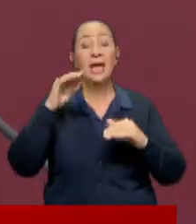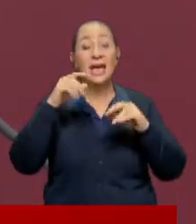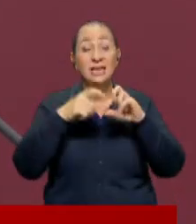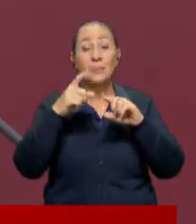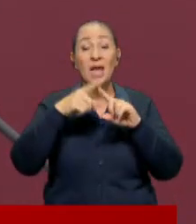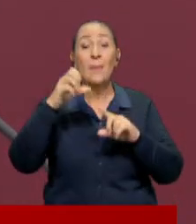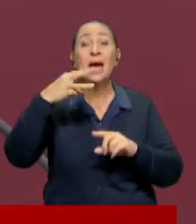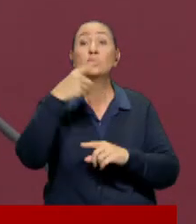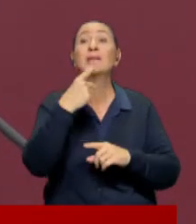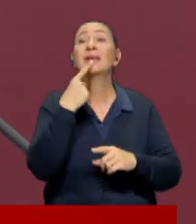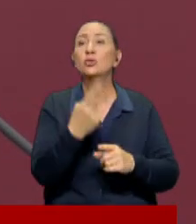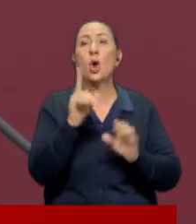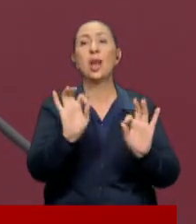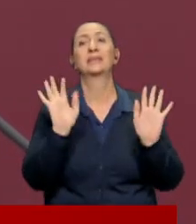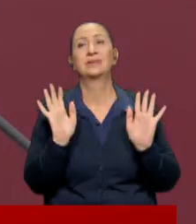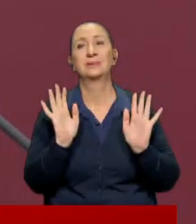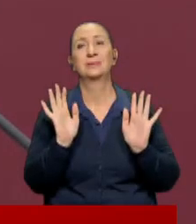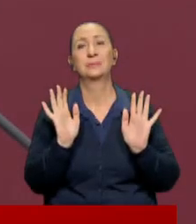Tayyip Erdoğan ne diyorsa öyledir.